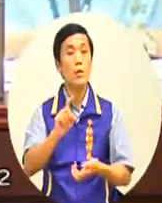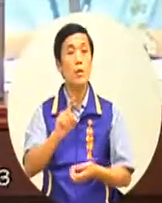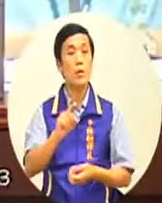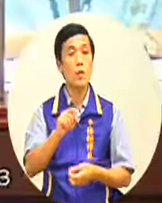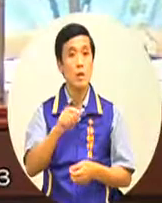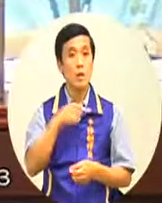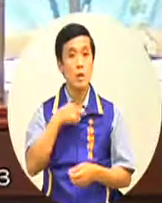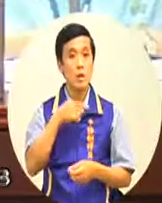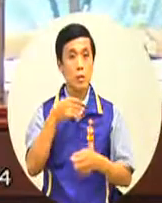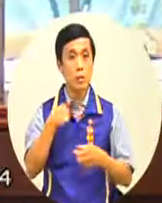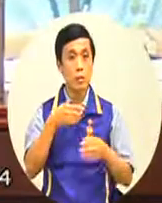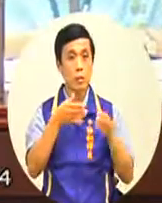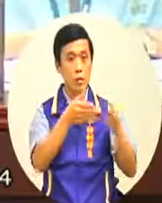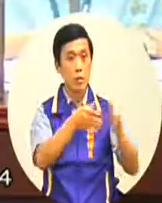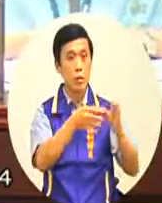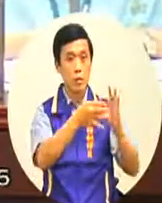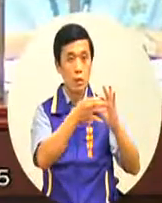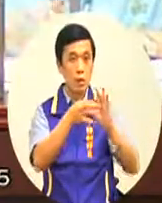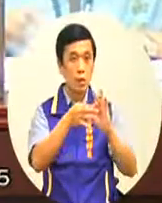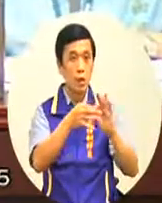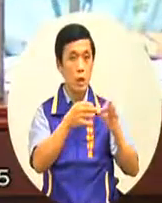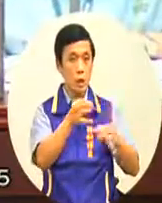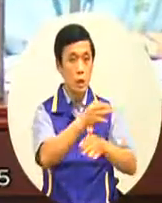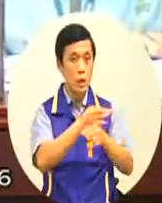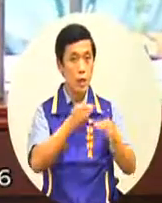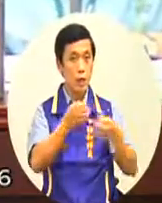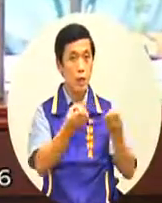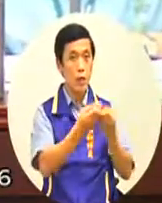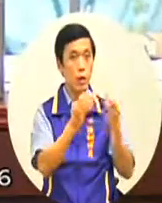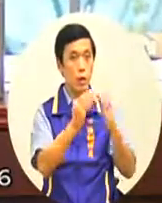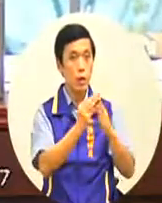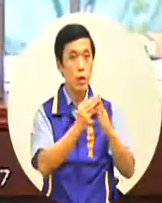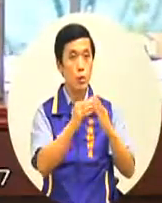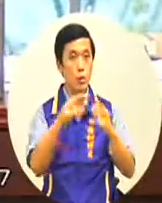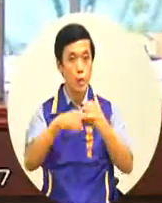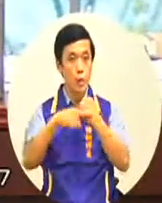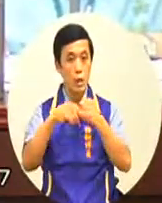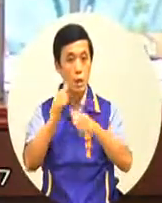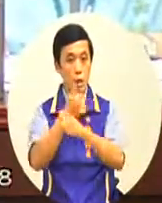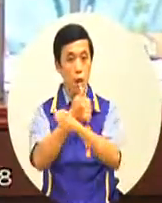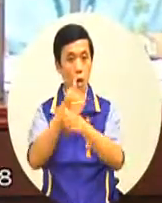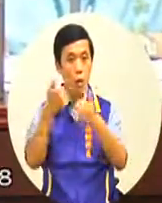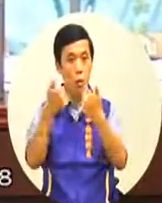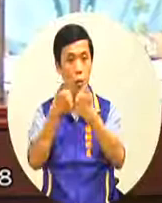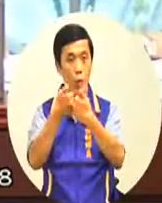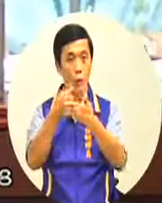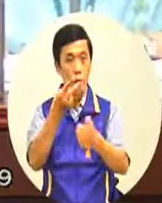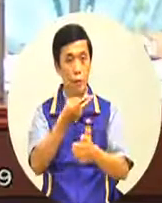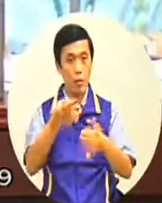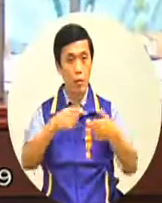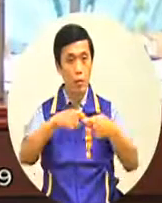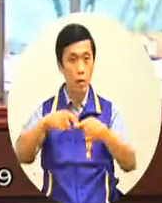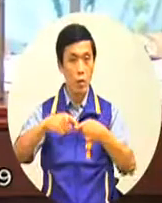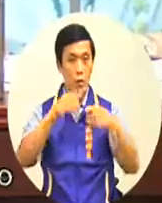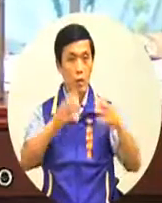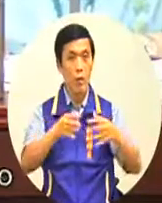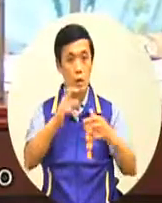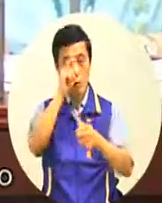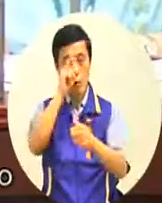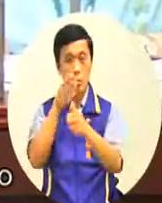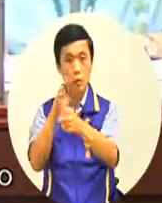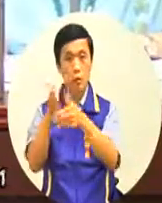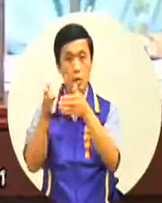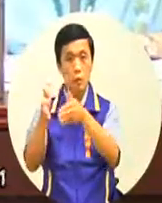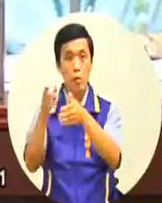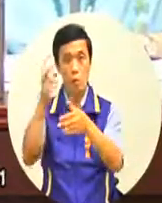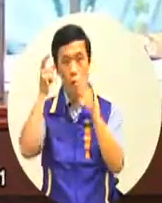我们跟经发局还有研考会也成立了一个小组，就是希望可以把高雄在地的青年朋友的起